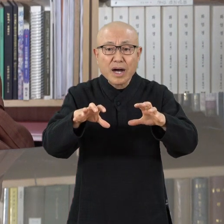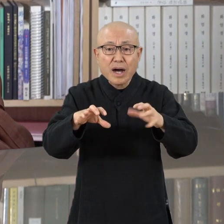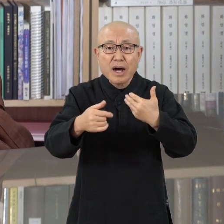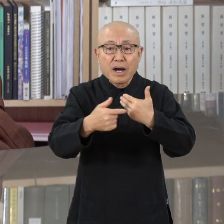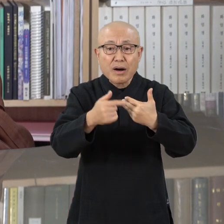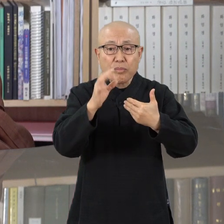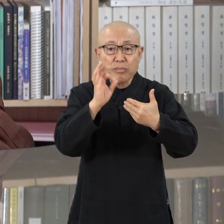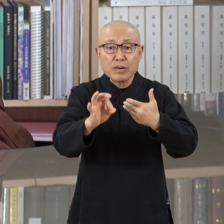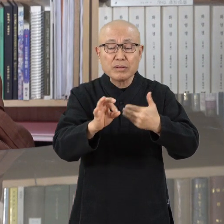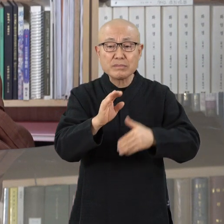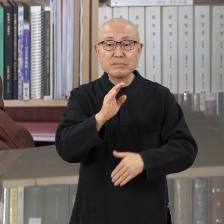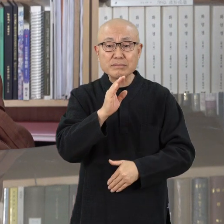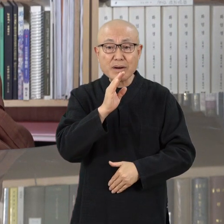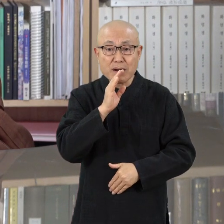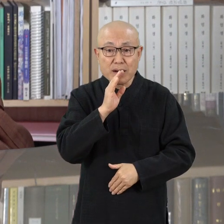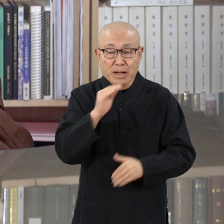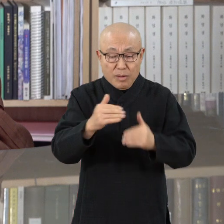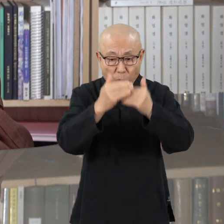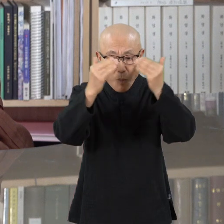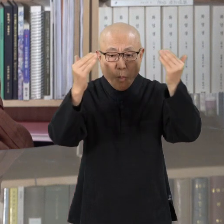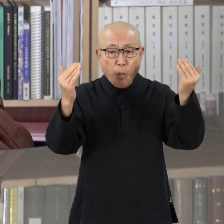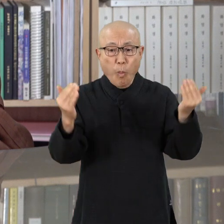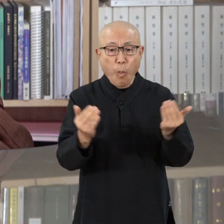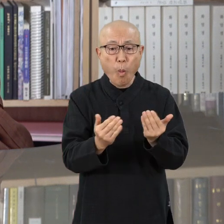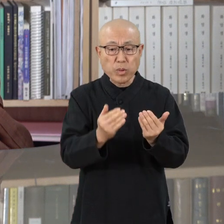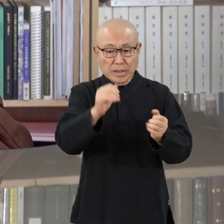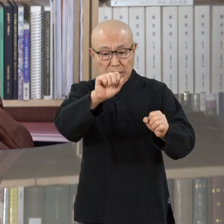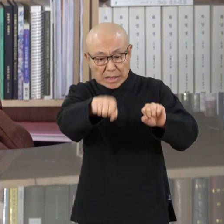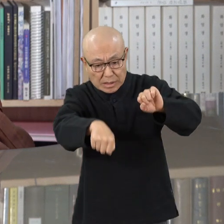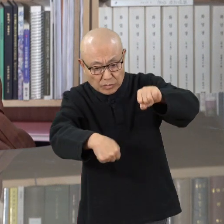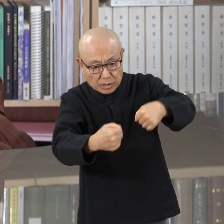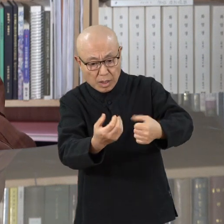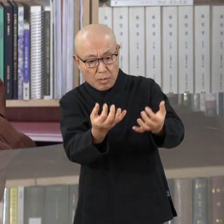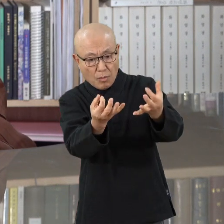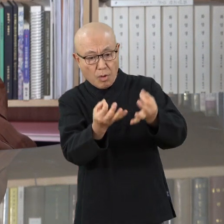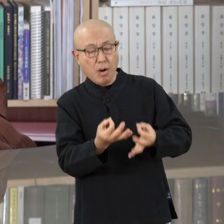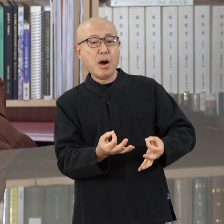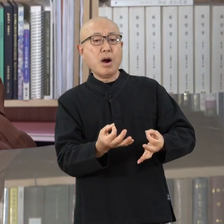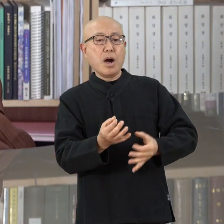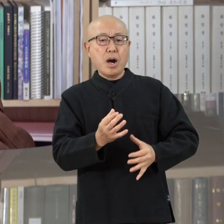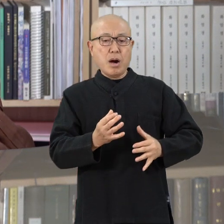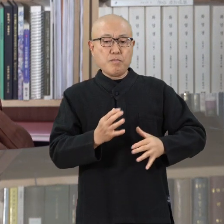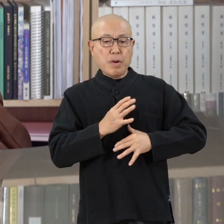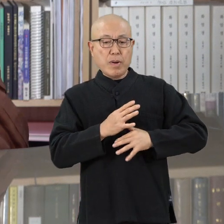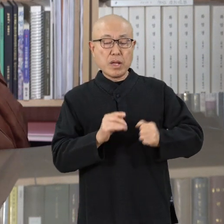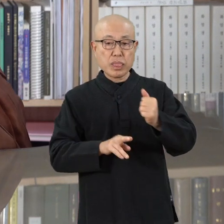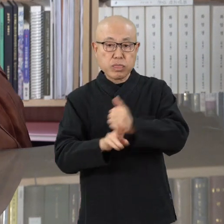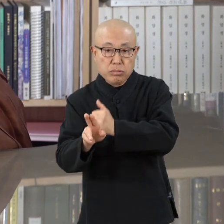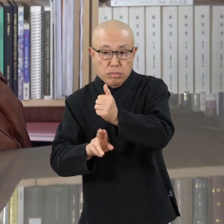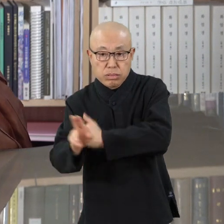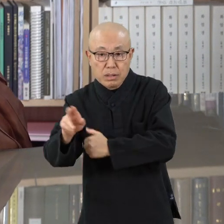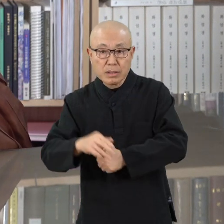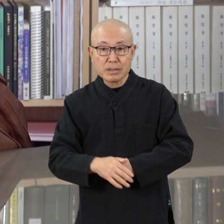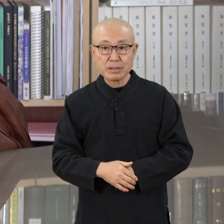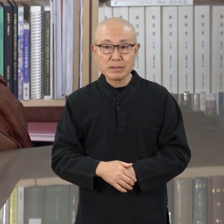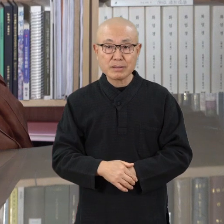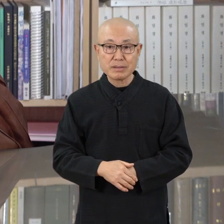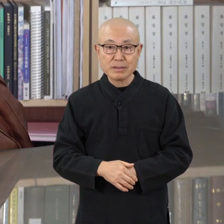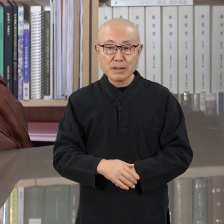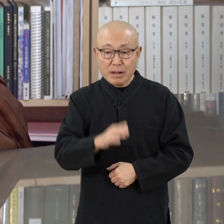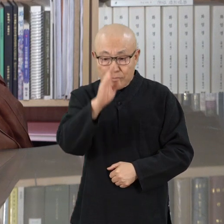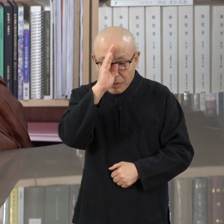굉장히 그 모든 짐승들이 다 사자를 두려워해서 설사 사자가